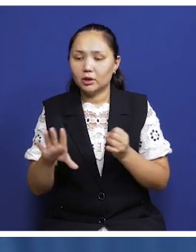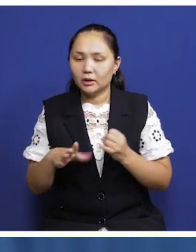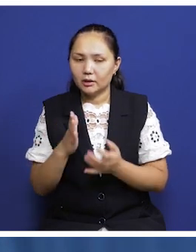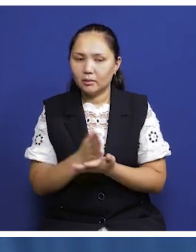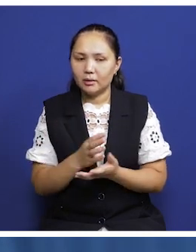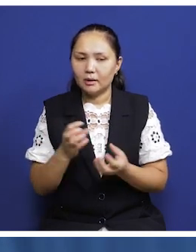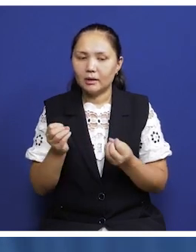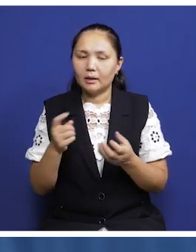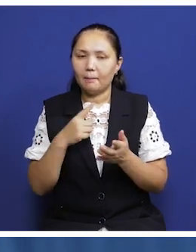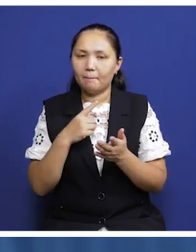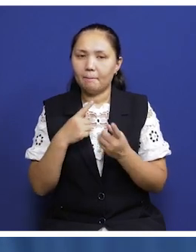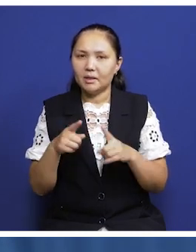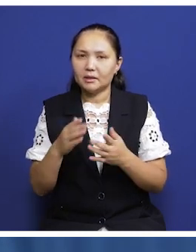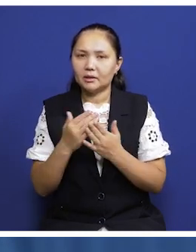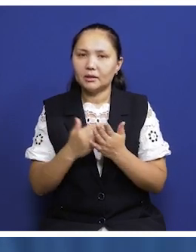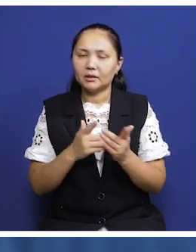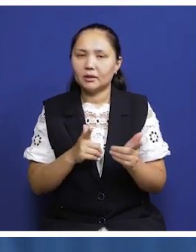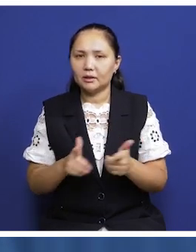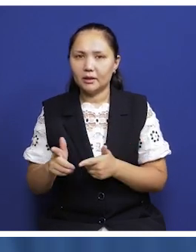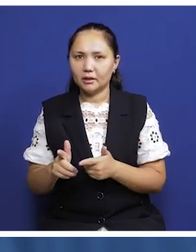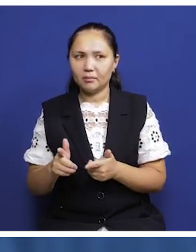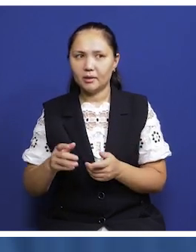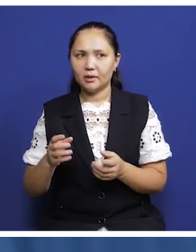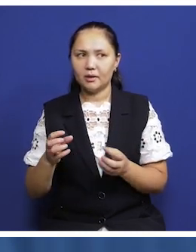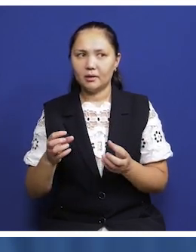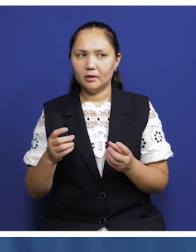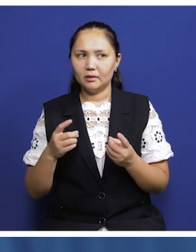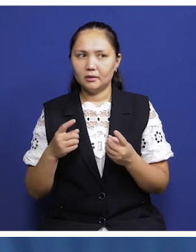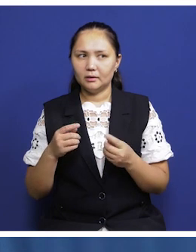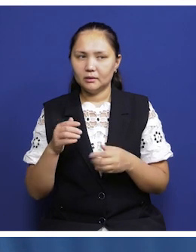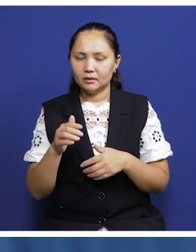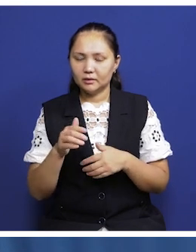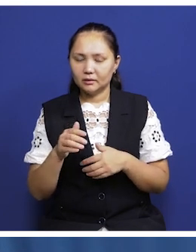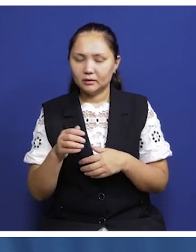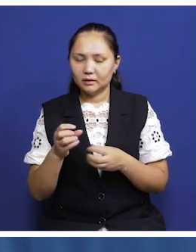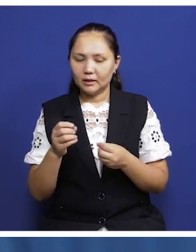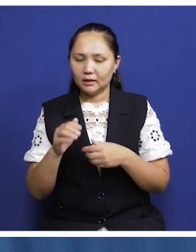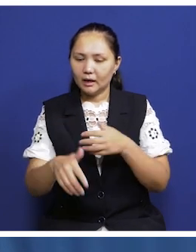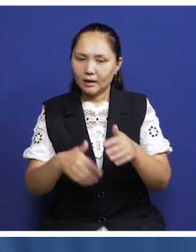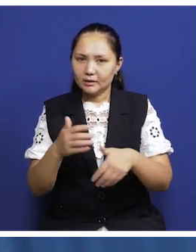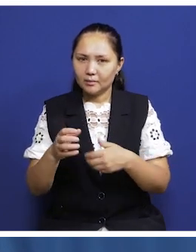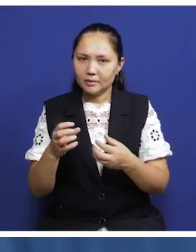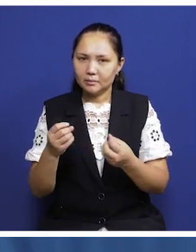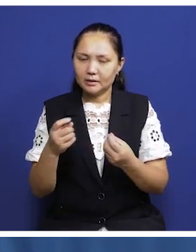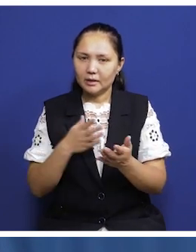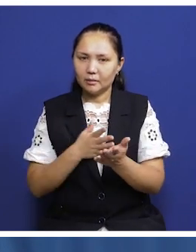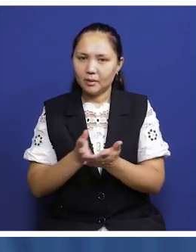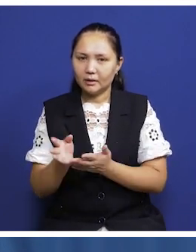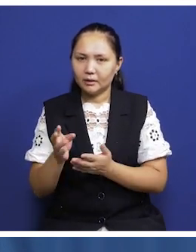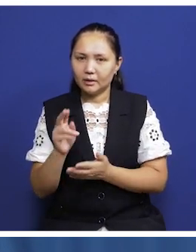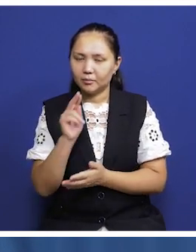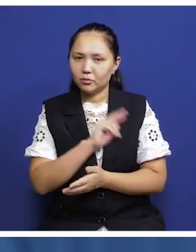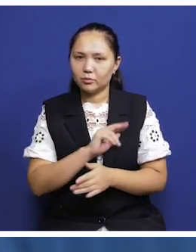бөлек жоспар құрып, немесе қасын тағы да ұңғыма қазамыз тереңірек, немесе тағы басқа жолдарын қарастырып оны жұмыс